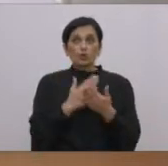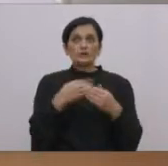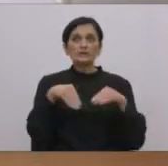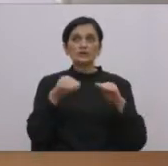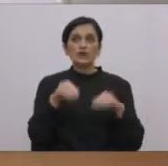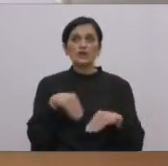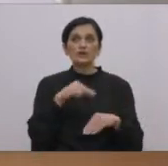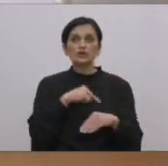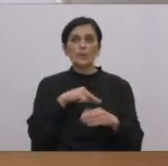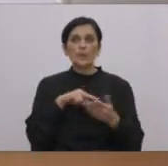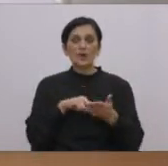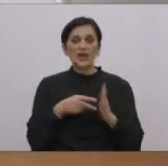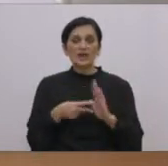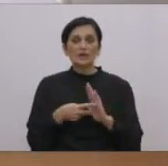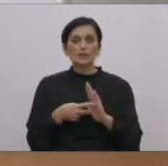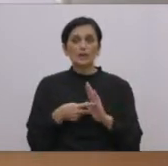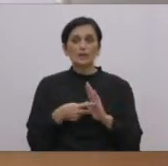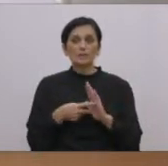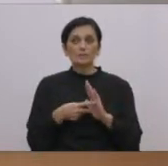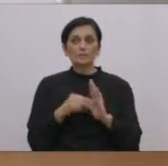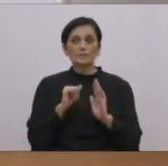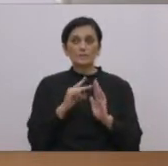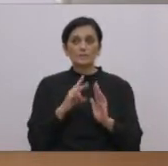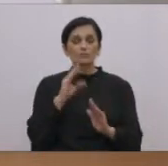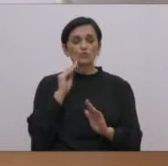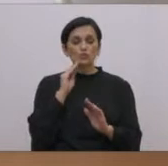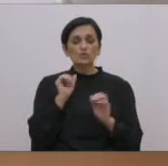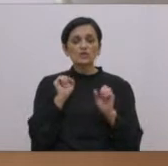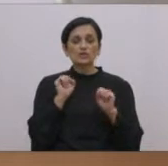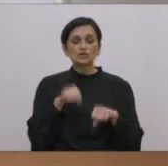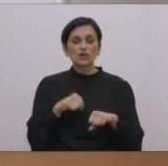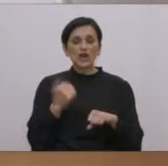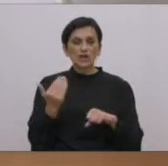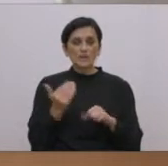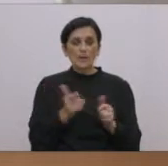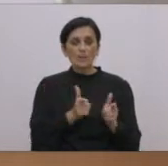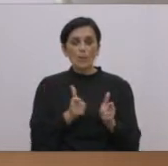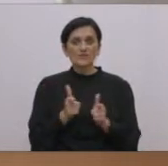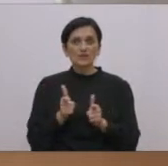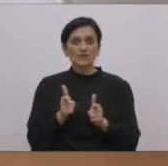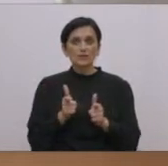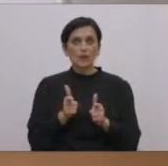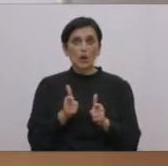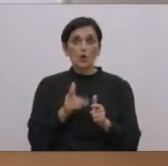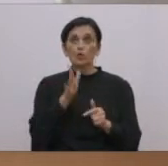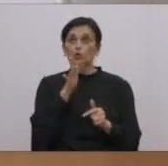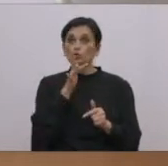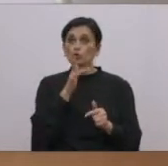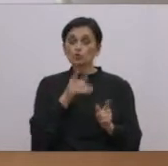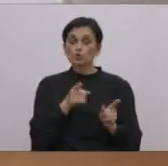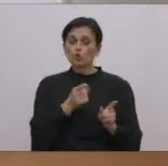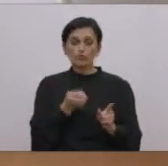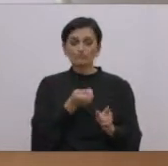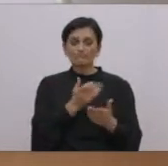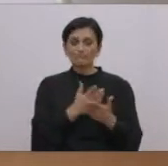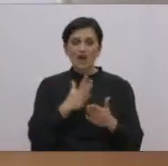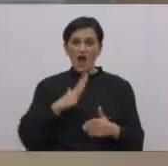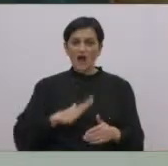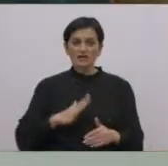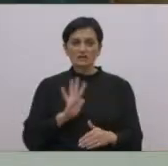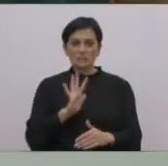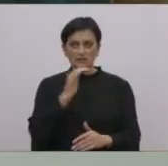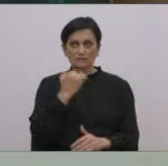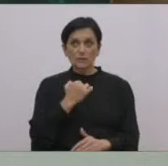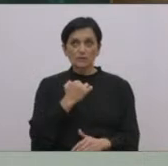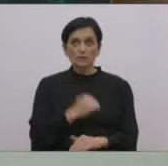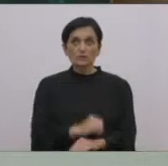შემუშავებული გეგმა, ან როდის შეგეძლებათ მისი მომზადება? დრო არ ითმენს. გმადლობთ.